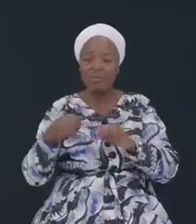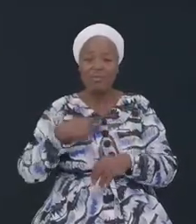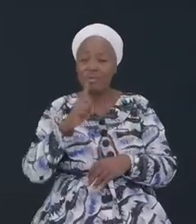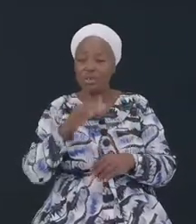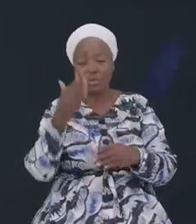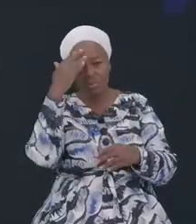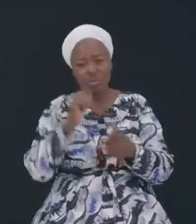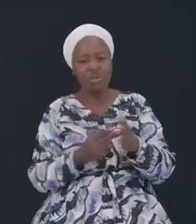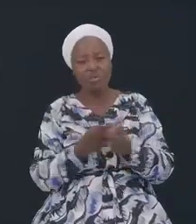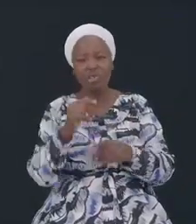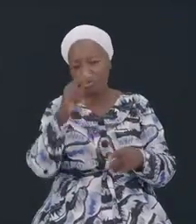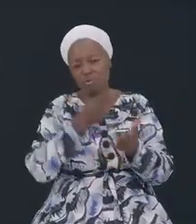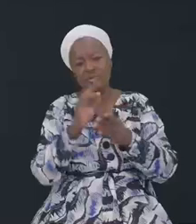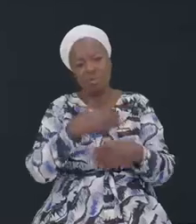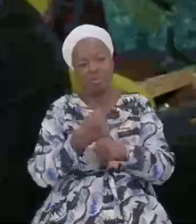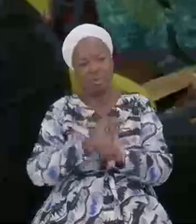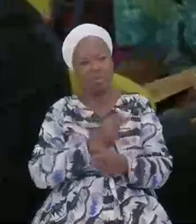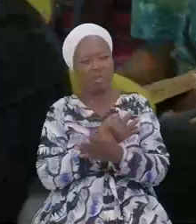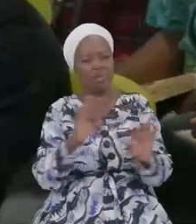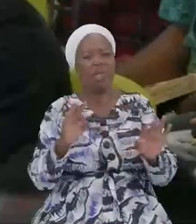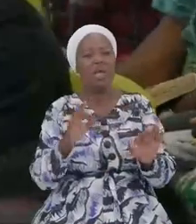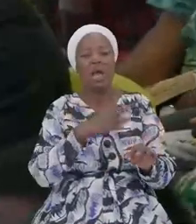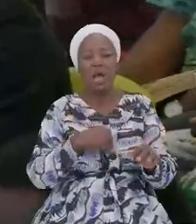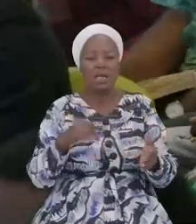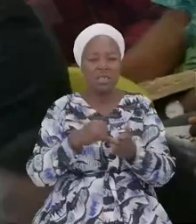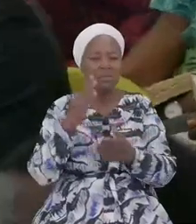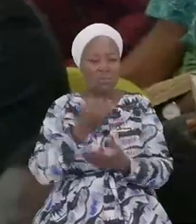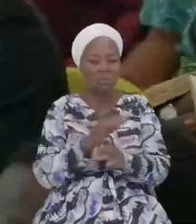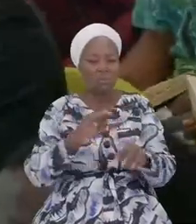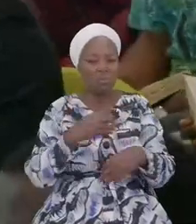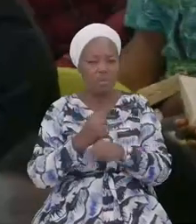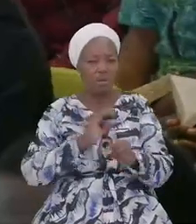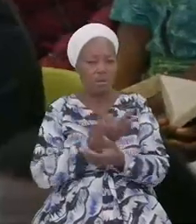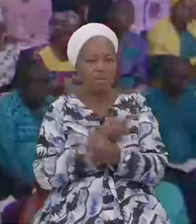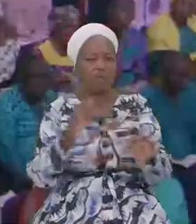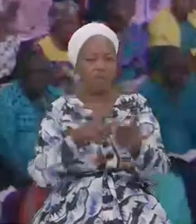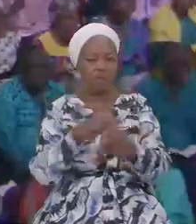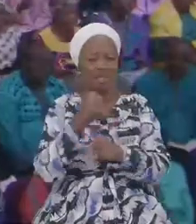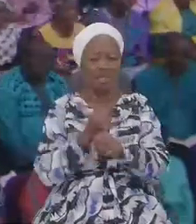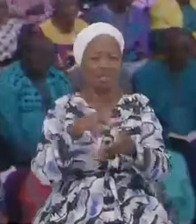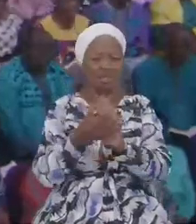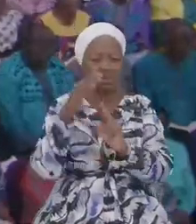vérité nous affranchira. Elle nous affranchira cette année au nom de Jésus.